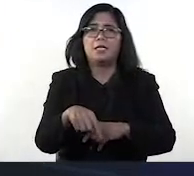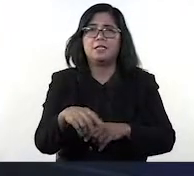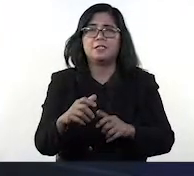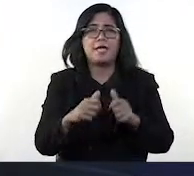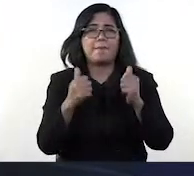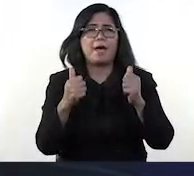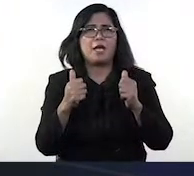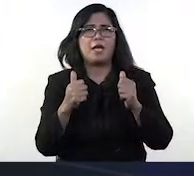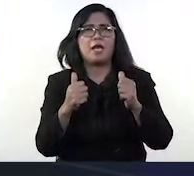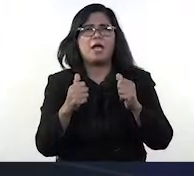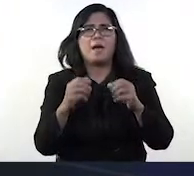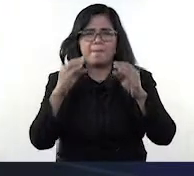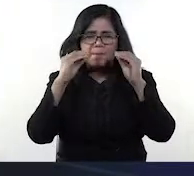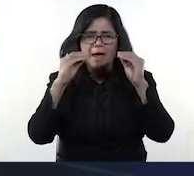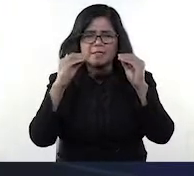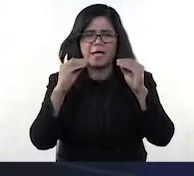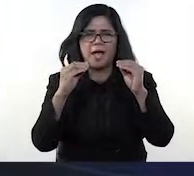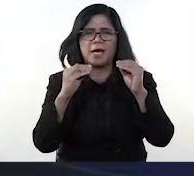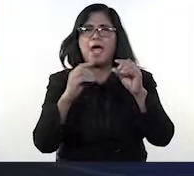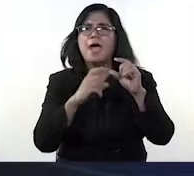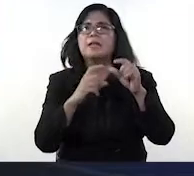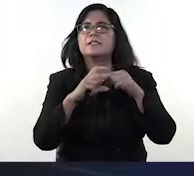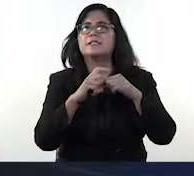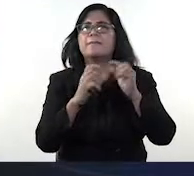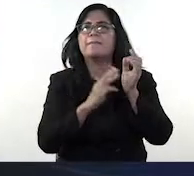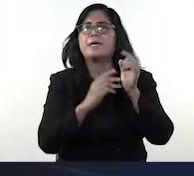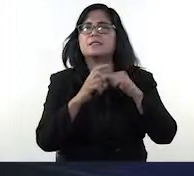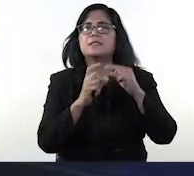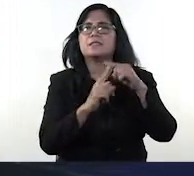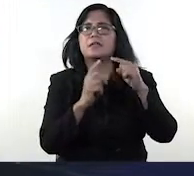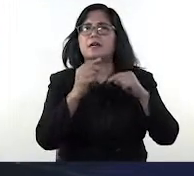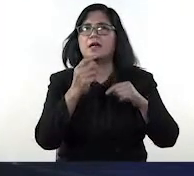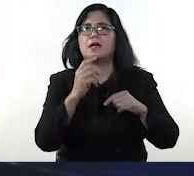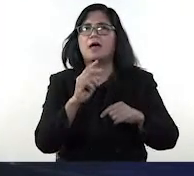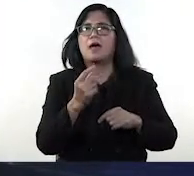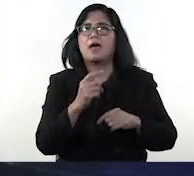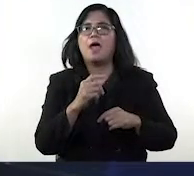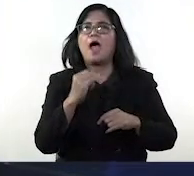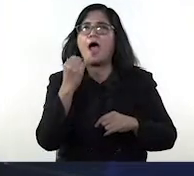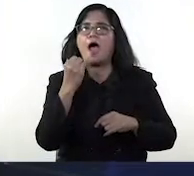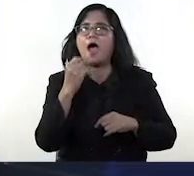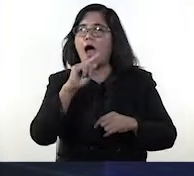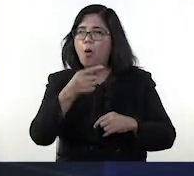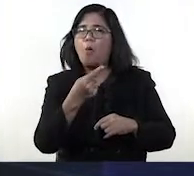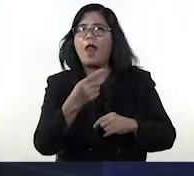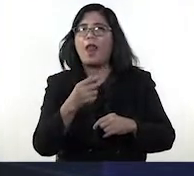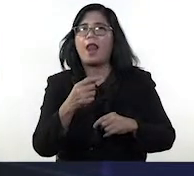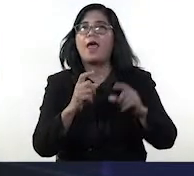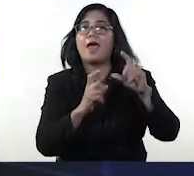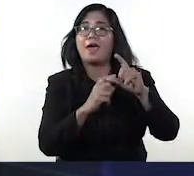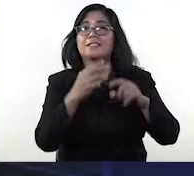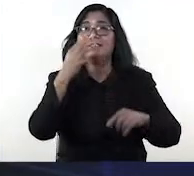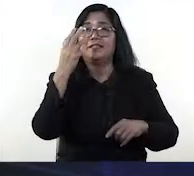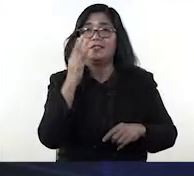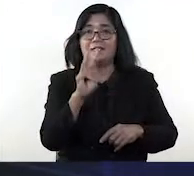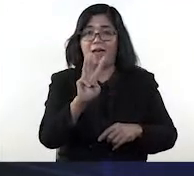a study Hai Di semester semester awal untuk S3 saya Hai karena katanya hidup harus